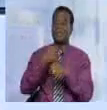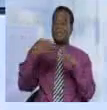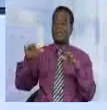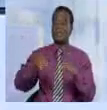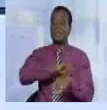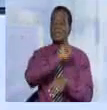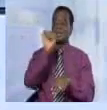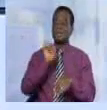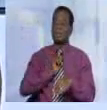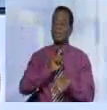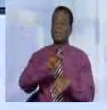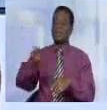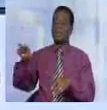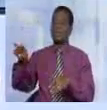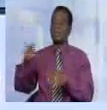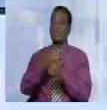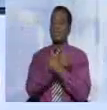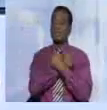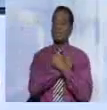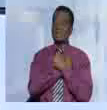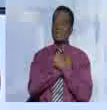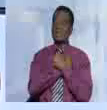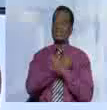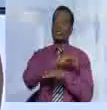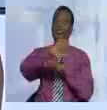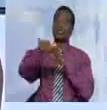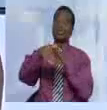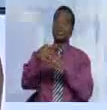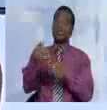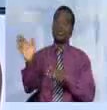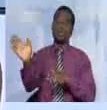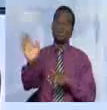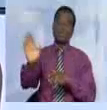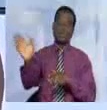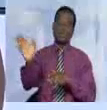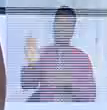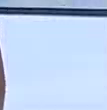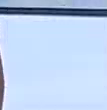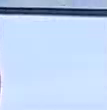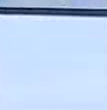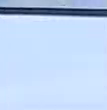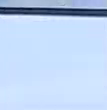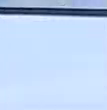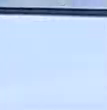fin de ce 13 heures supervisé par Sylvie Touré. Merci de votre fidélité.